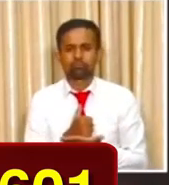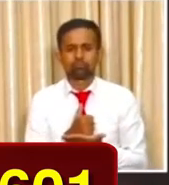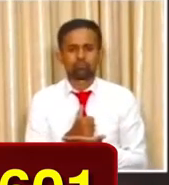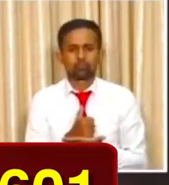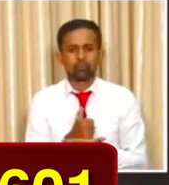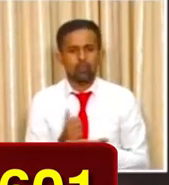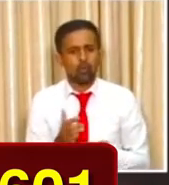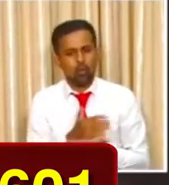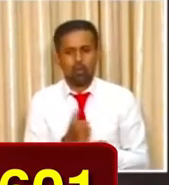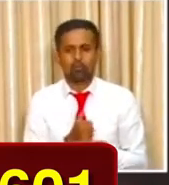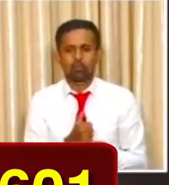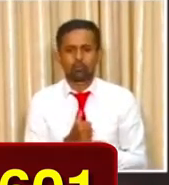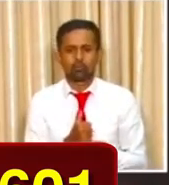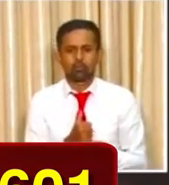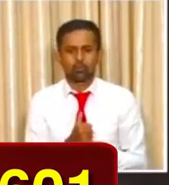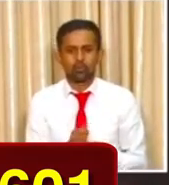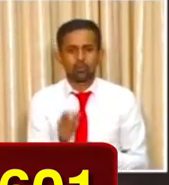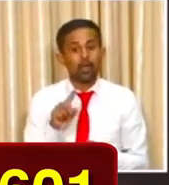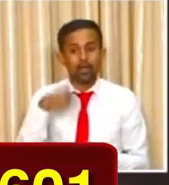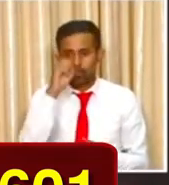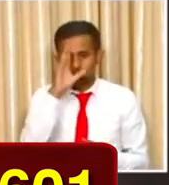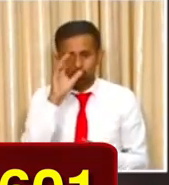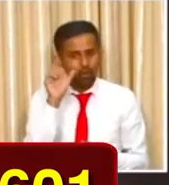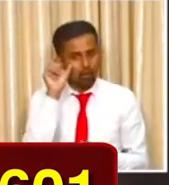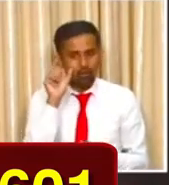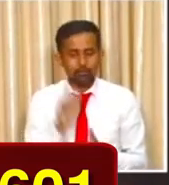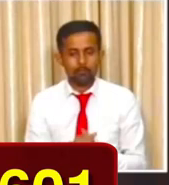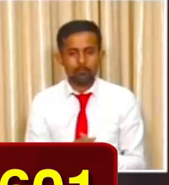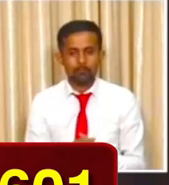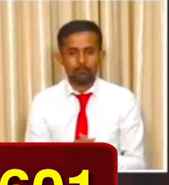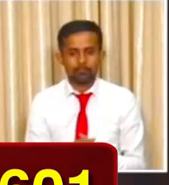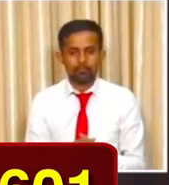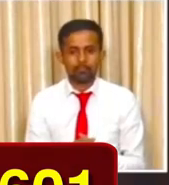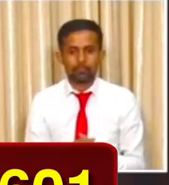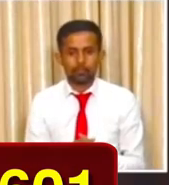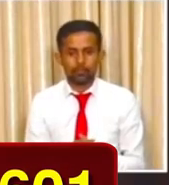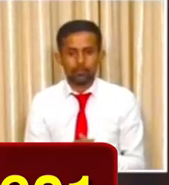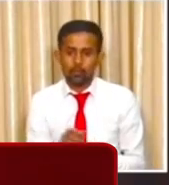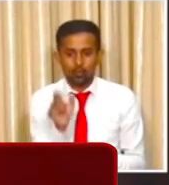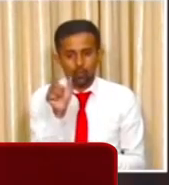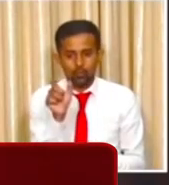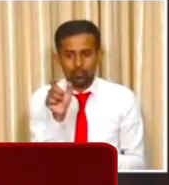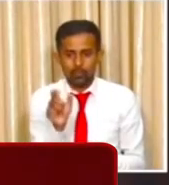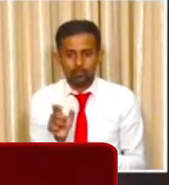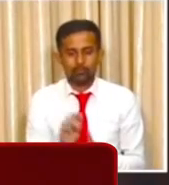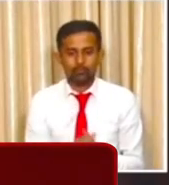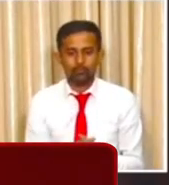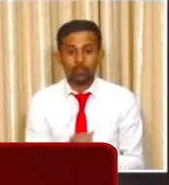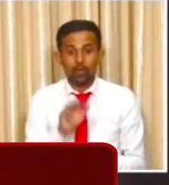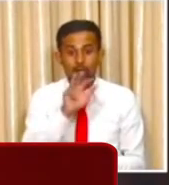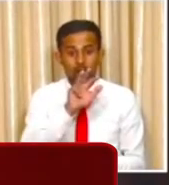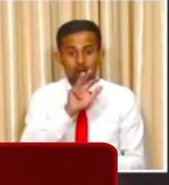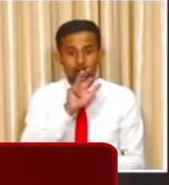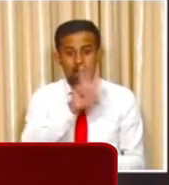සියලුම දෙනාට ඔව් ඔබතුමා හෙට උදේට වාර්තා කරන්න ඉතින් මම අහන්නේ මම මෙහෙමයි ඔබතුමා මෙහෙමයි